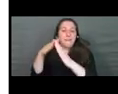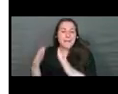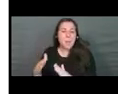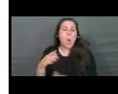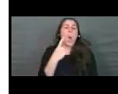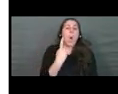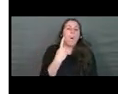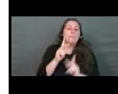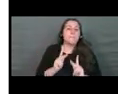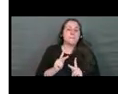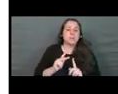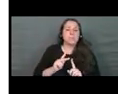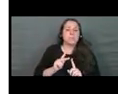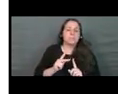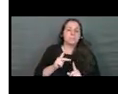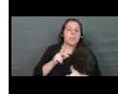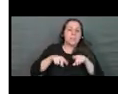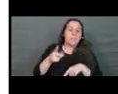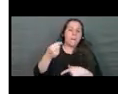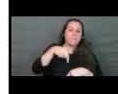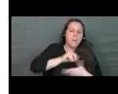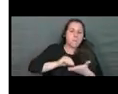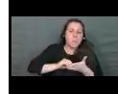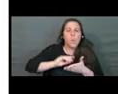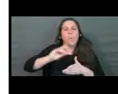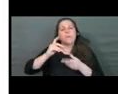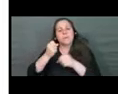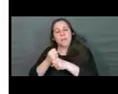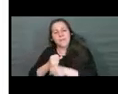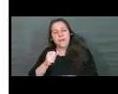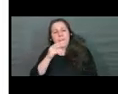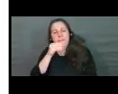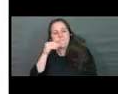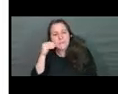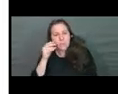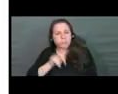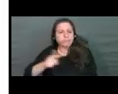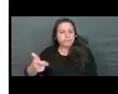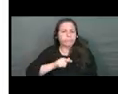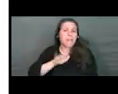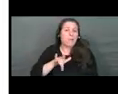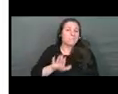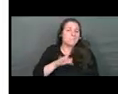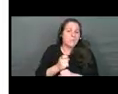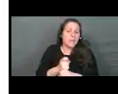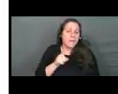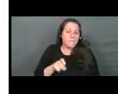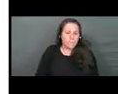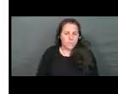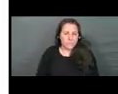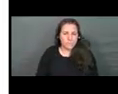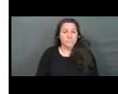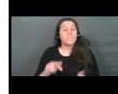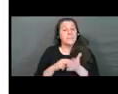travail. Puis, comme Pascal le disait, ben, Outils Consul, c'est une firme de consultance. Donc, on embauche des consultants, mais ils sont placés chez